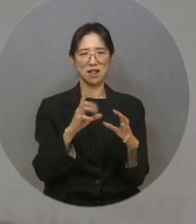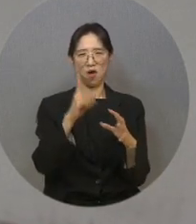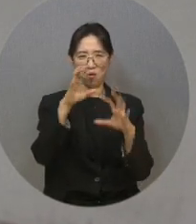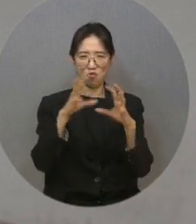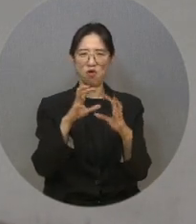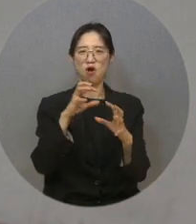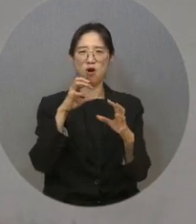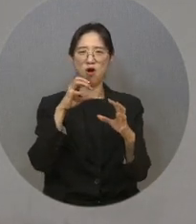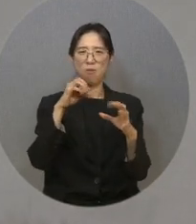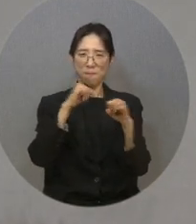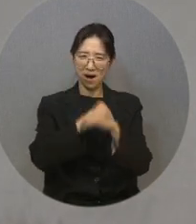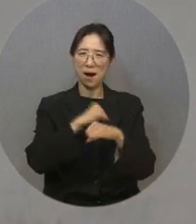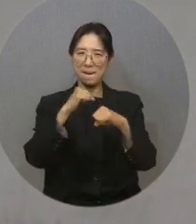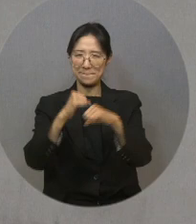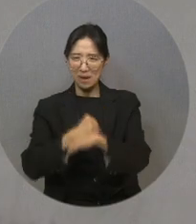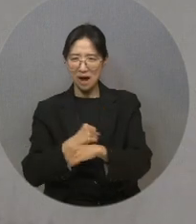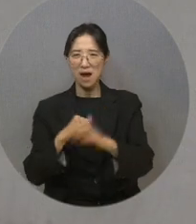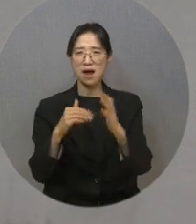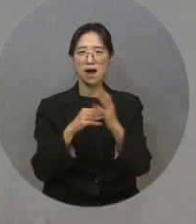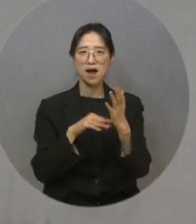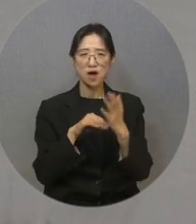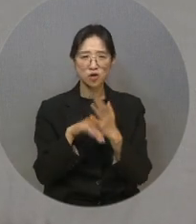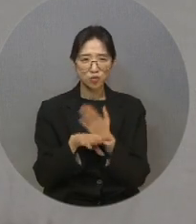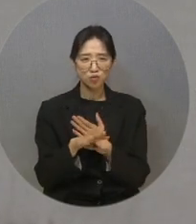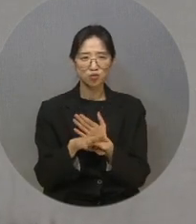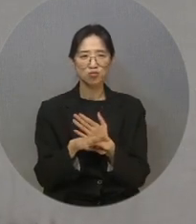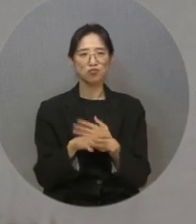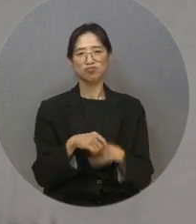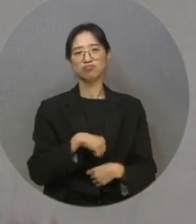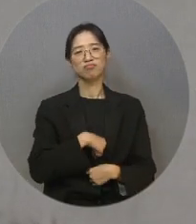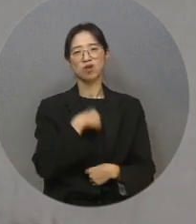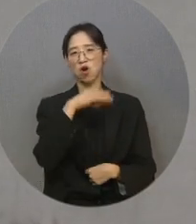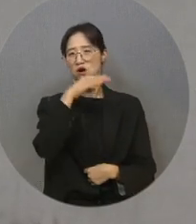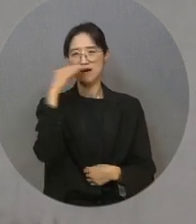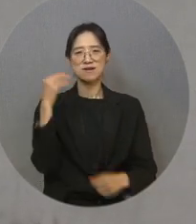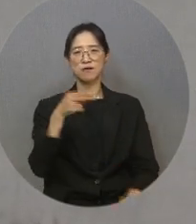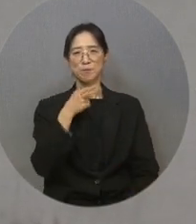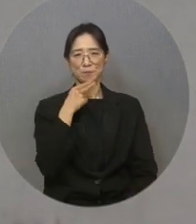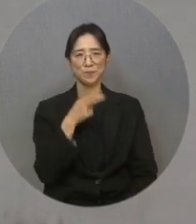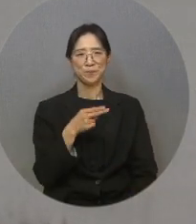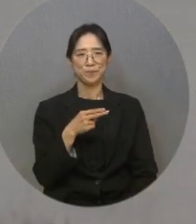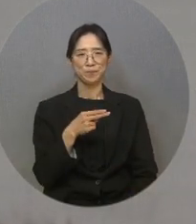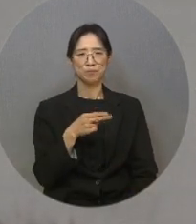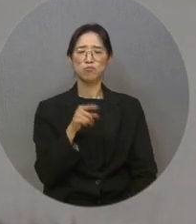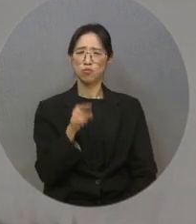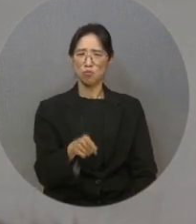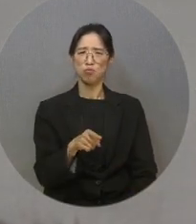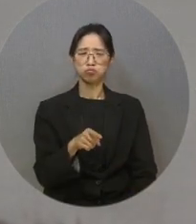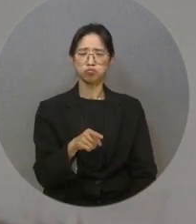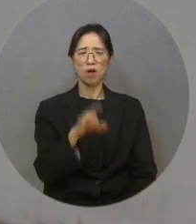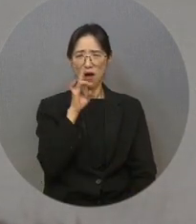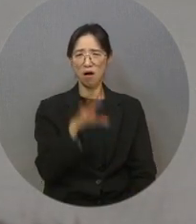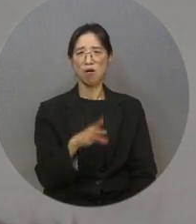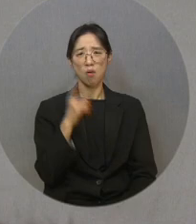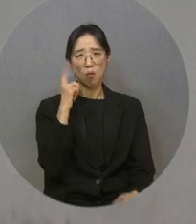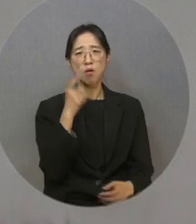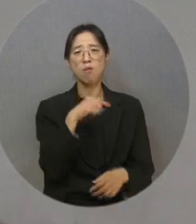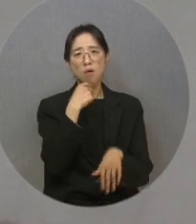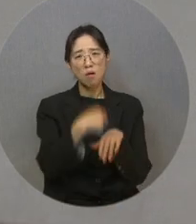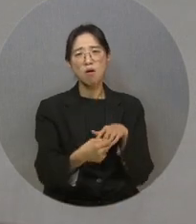고구려를 멸망시키고 나니 정의가 없어지는 거지. 분명히 잘못된 거잖아요. 내